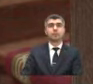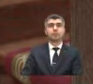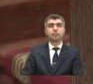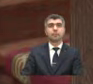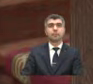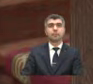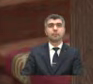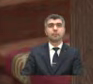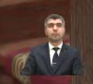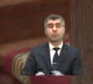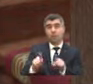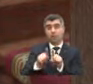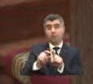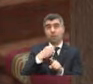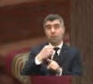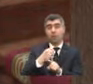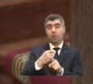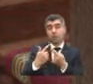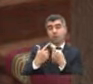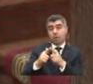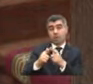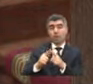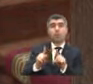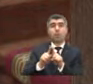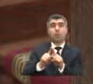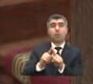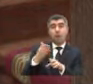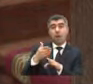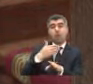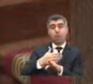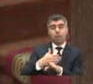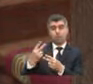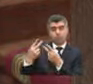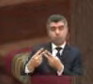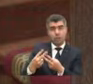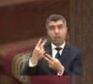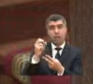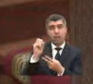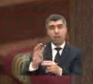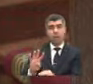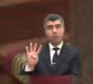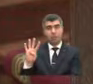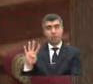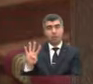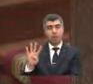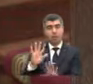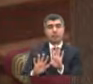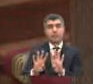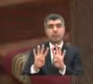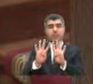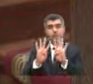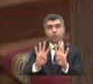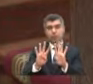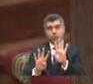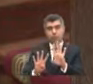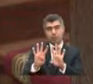لو طون روج. لو طون روج سي تري سامبل. لو طون روج قبل ما نجي انا في 2004 كانوا 18 ديال المزاريب وربعه ديال لي